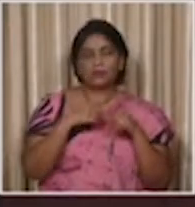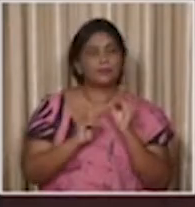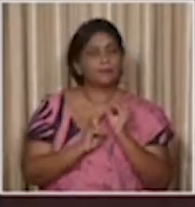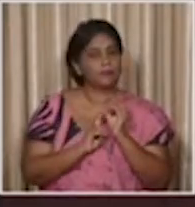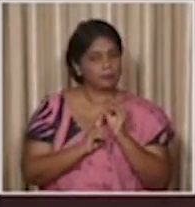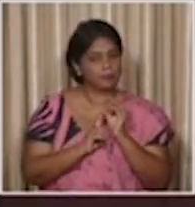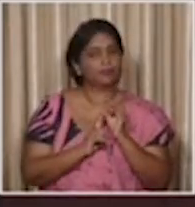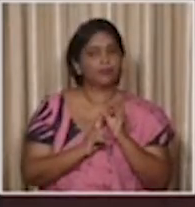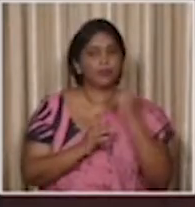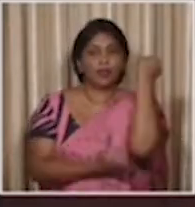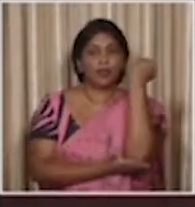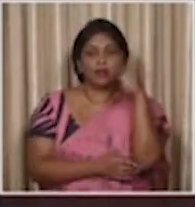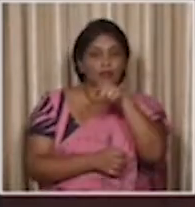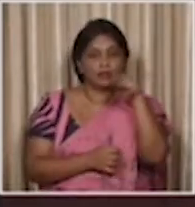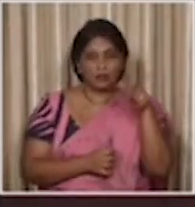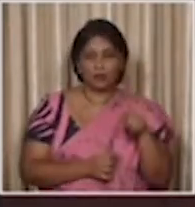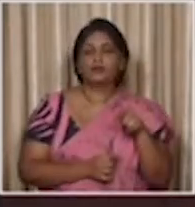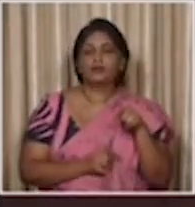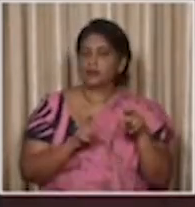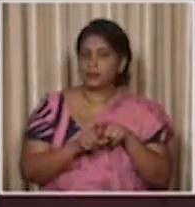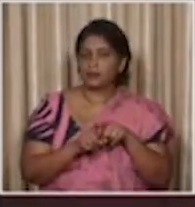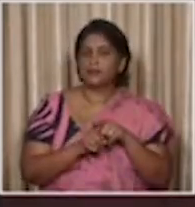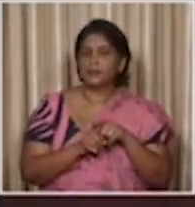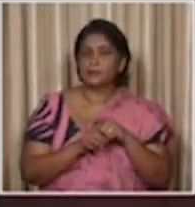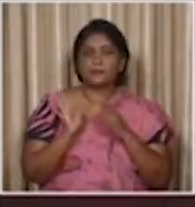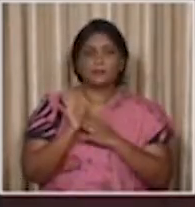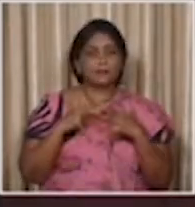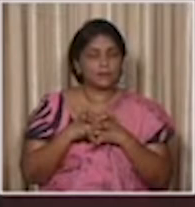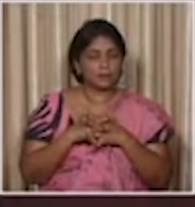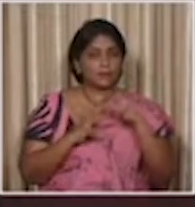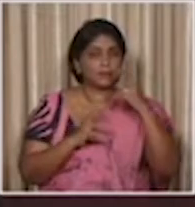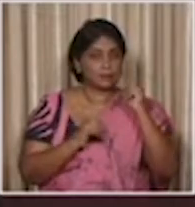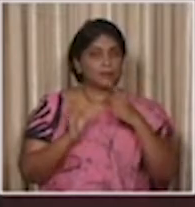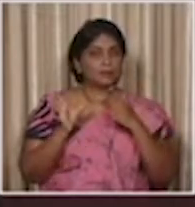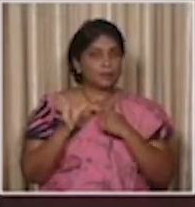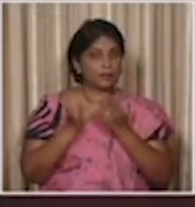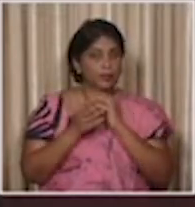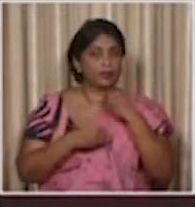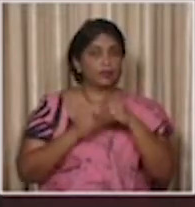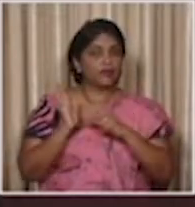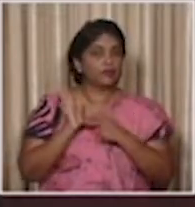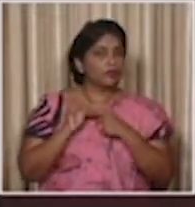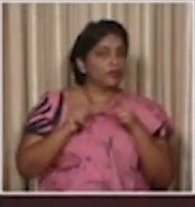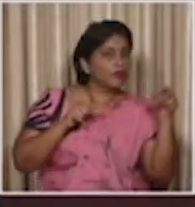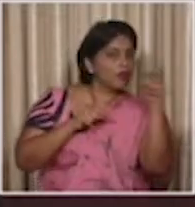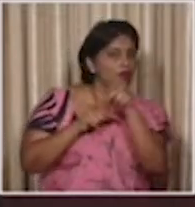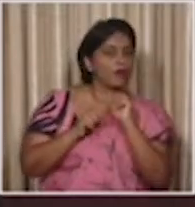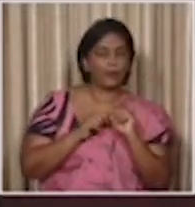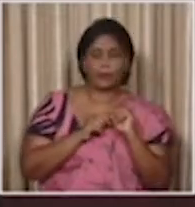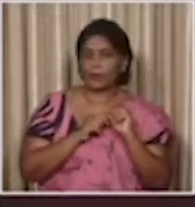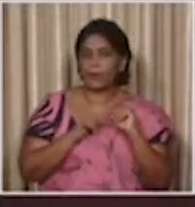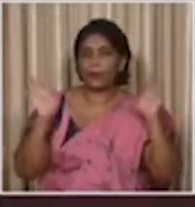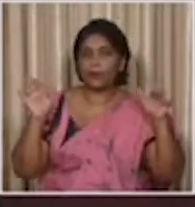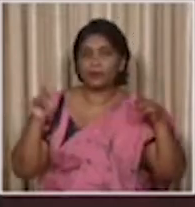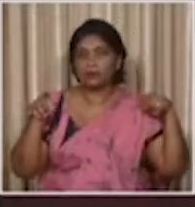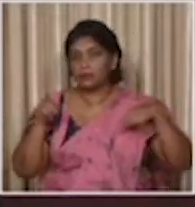පෞද්ගලිකව කුළුණු කොහෙද තියෙන්නේ ඊළඟට මෙගාවොට් 250ක අදානි සමාගමේ ව්‍යාපෘතිය කොහෙටද ඒක එන්න හදන්නේ බර්ඩ්